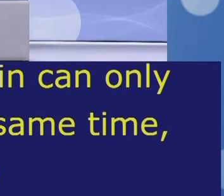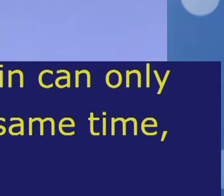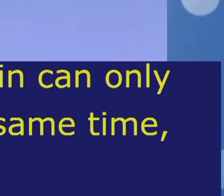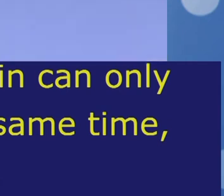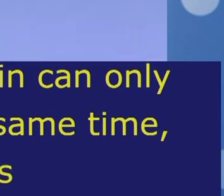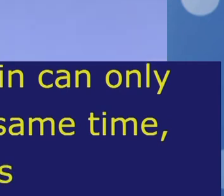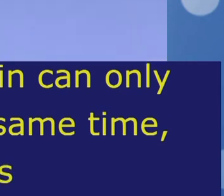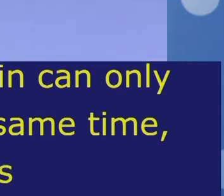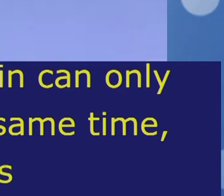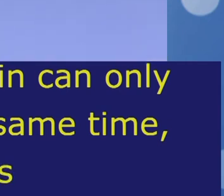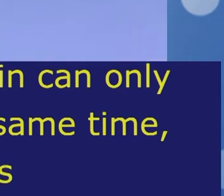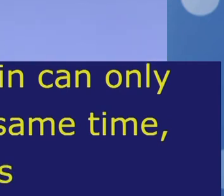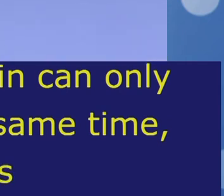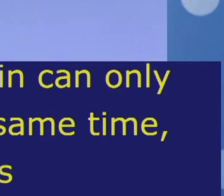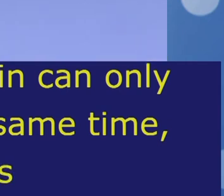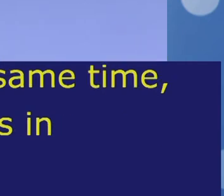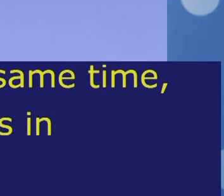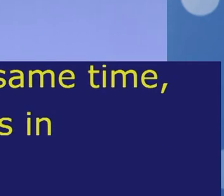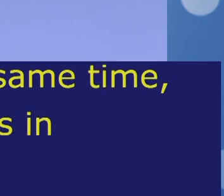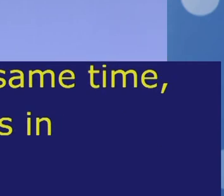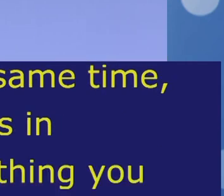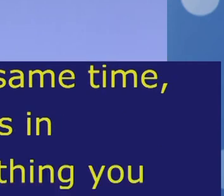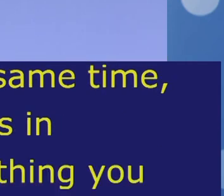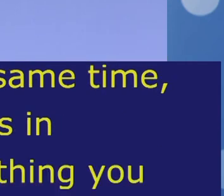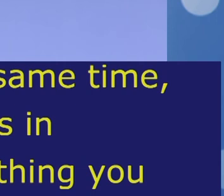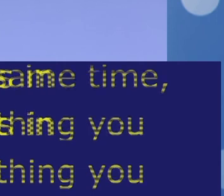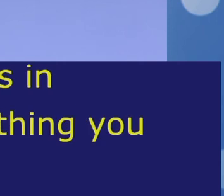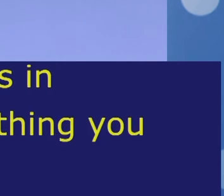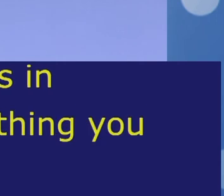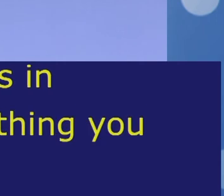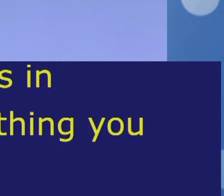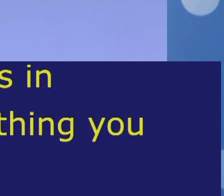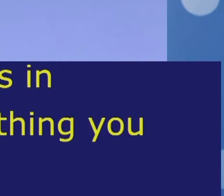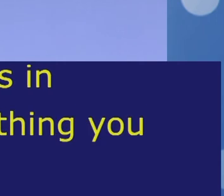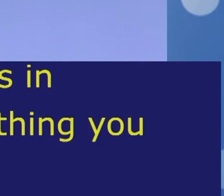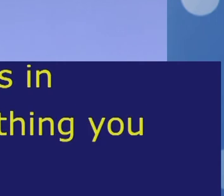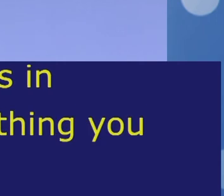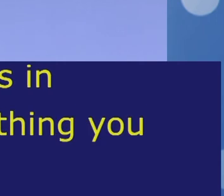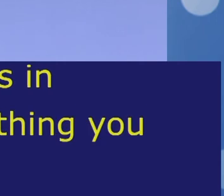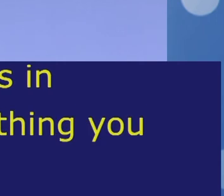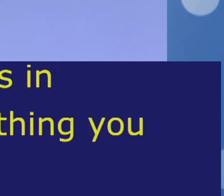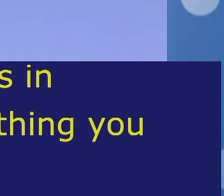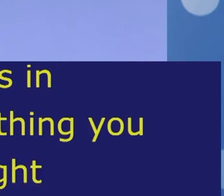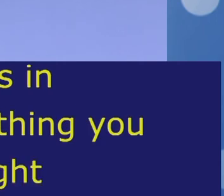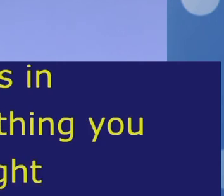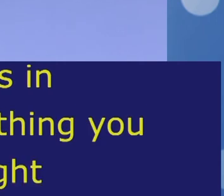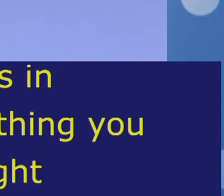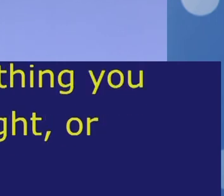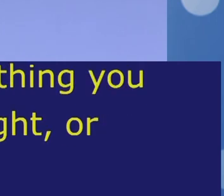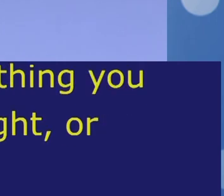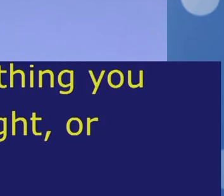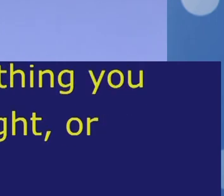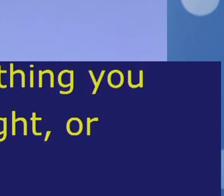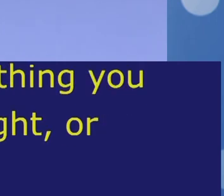notre subconscient, là, les informations, elles circulent encore plus rapidement. Ce qui signifie que